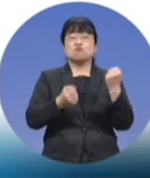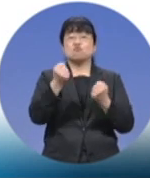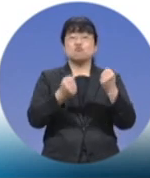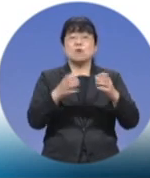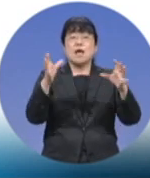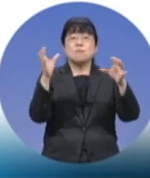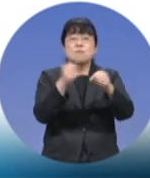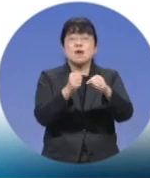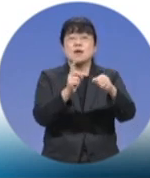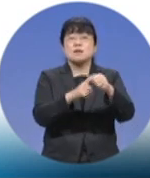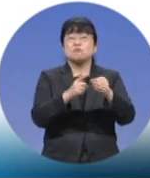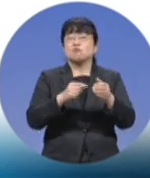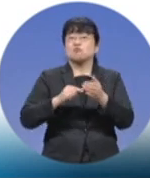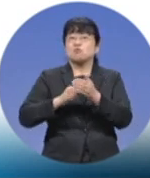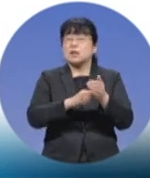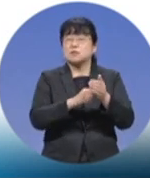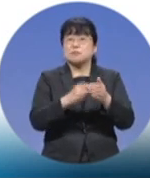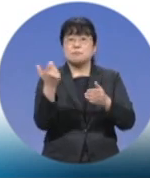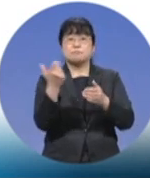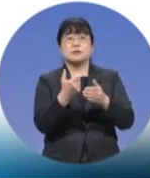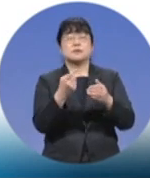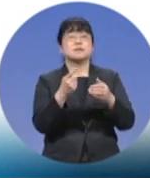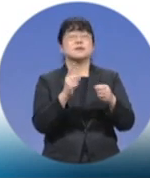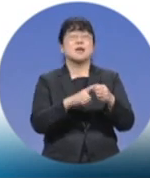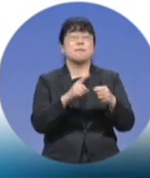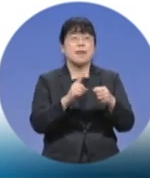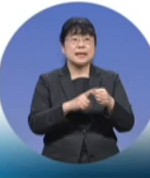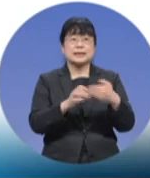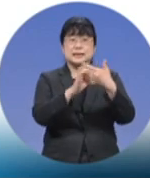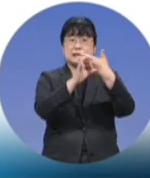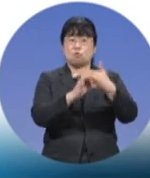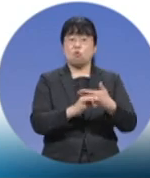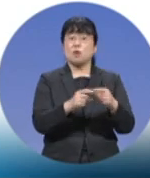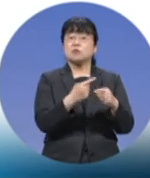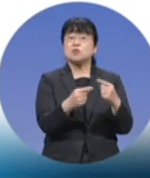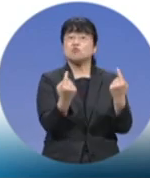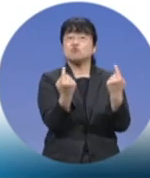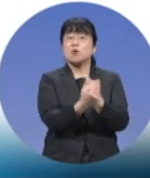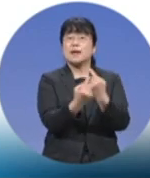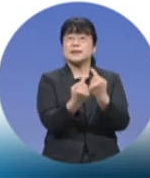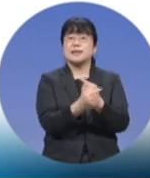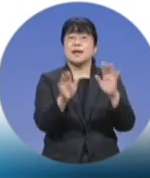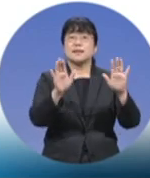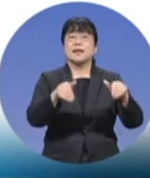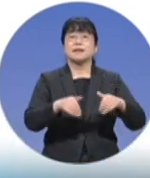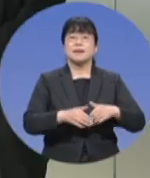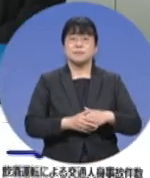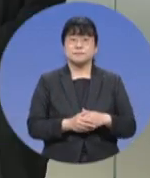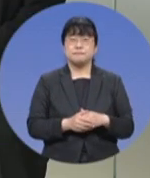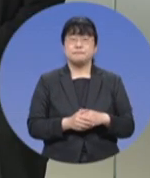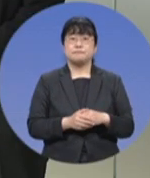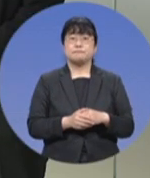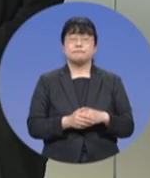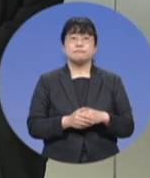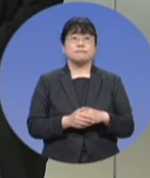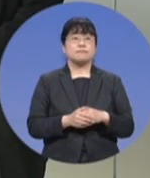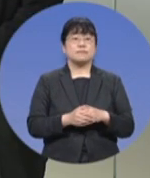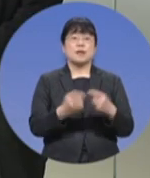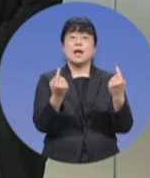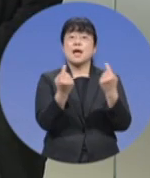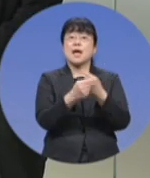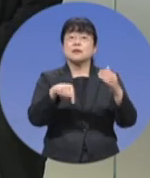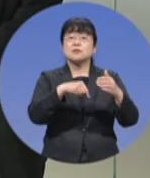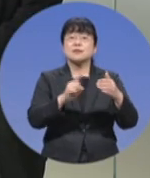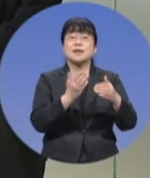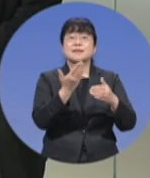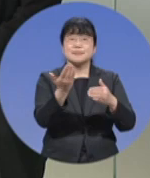根絶に向けた取り組みを強化するため条例が一部改正されました。どのような改正がされた